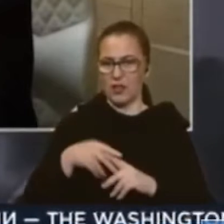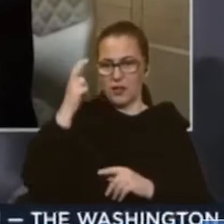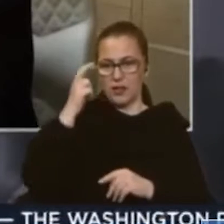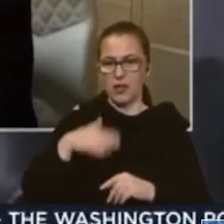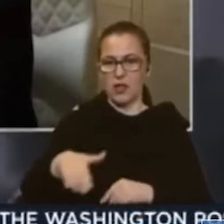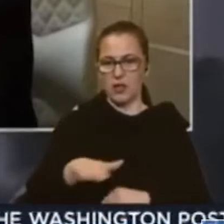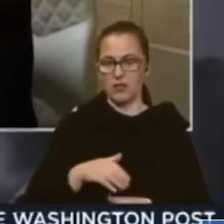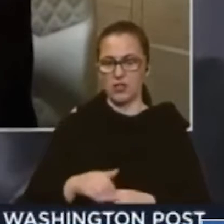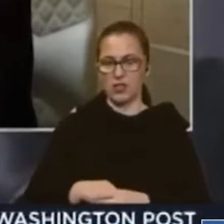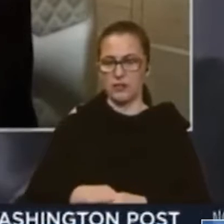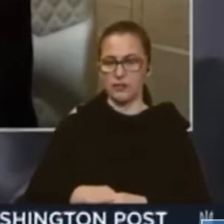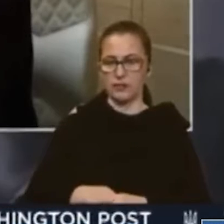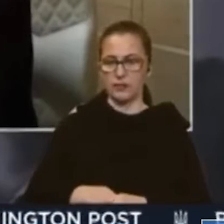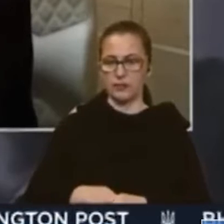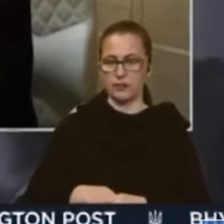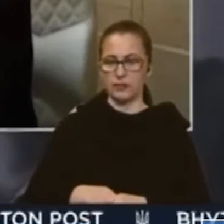звільнених і містечках?